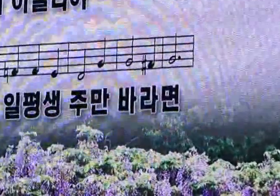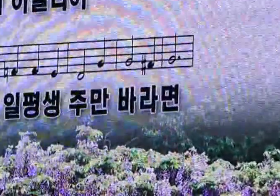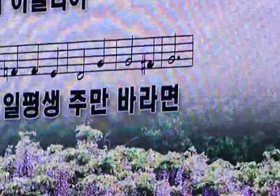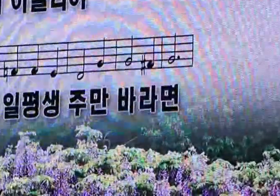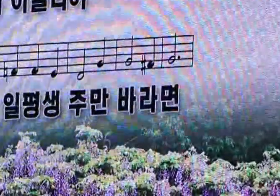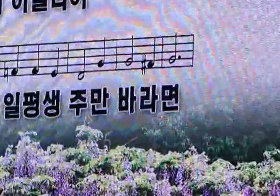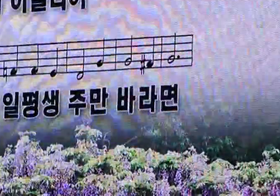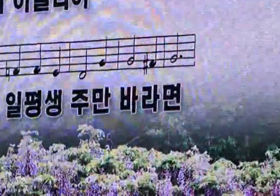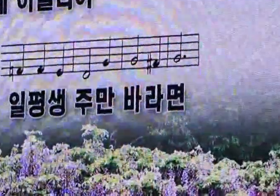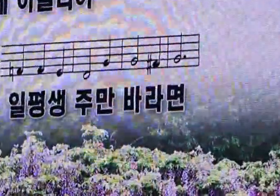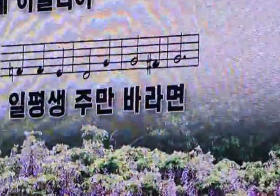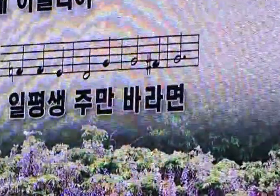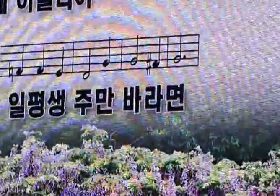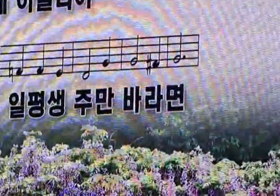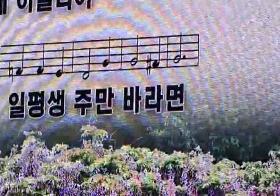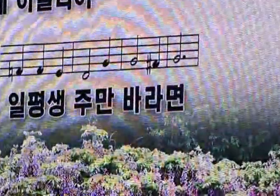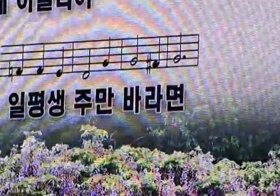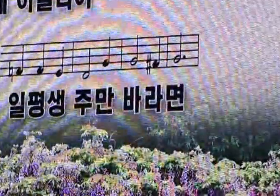일평생